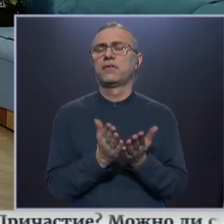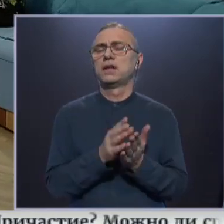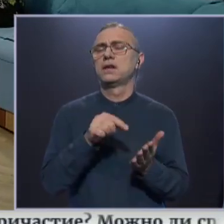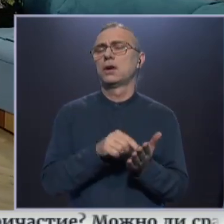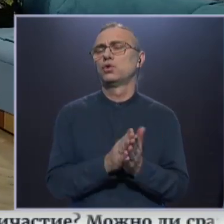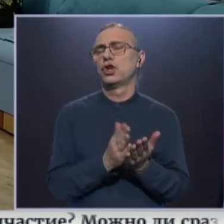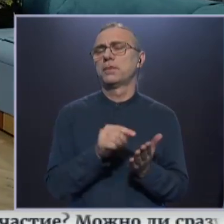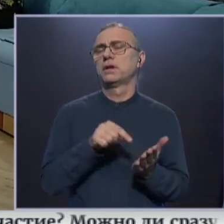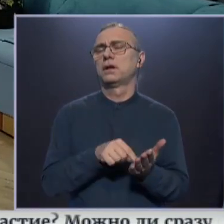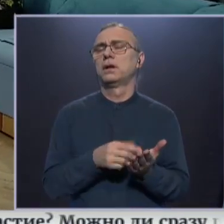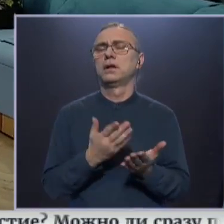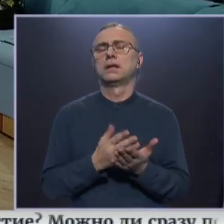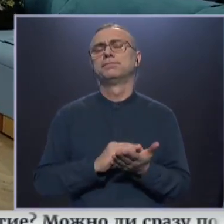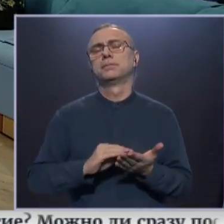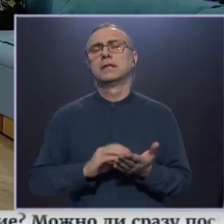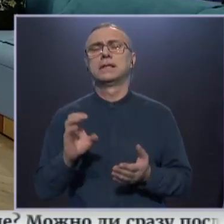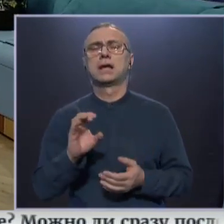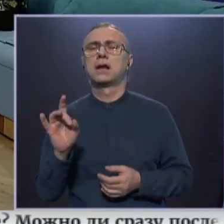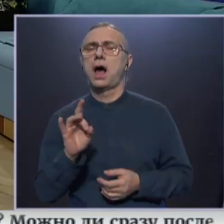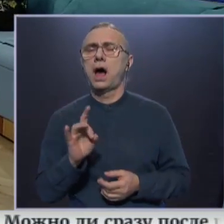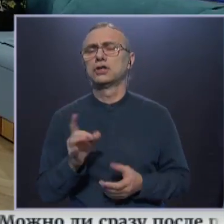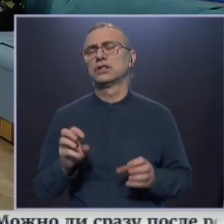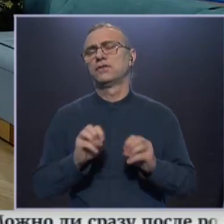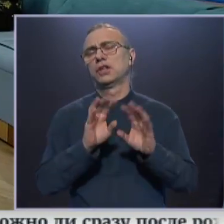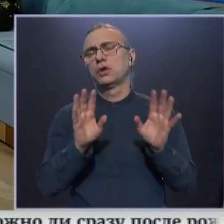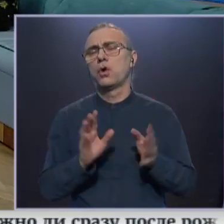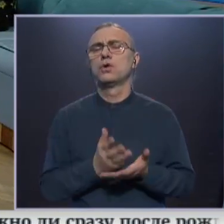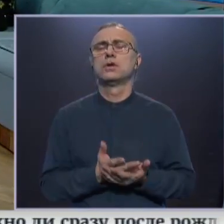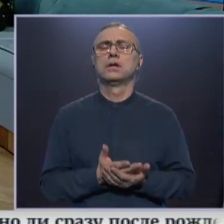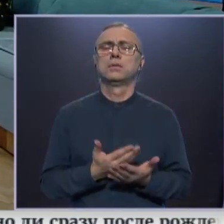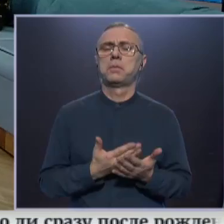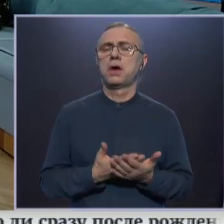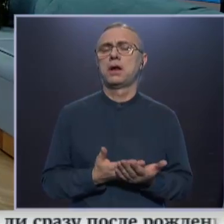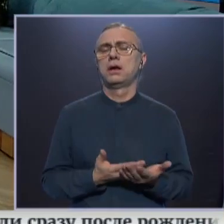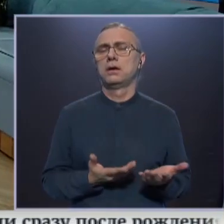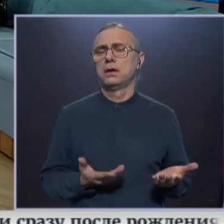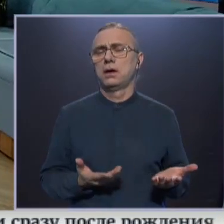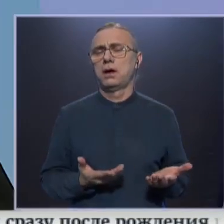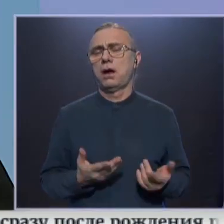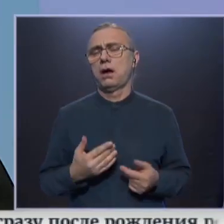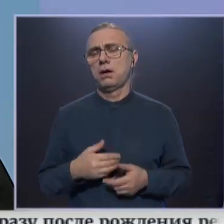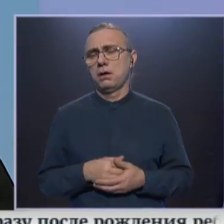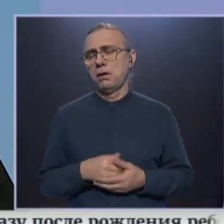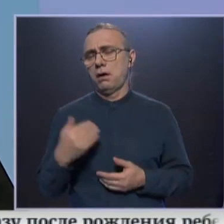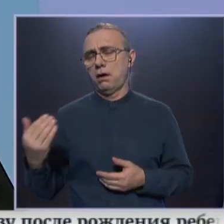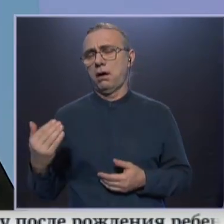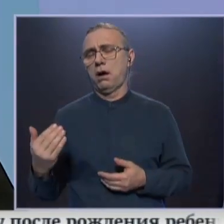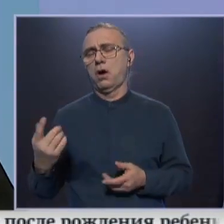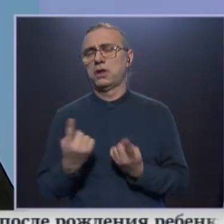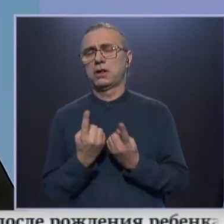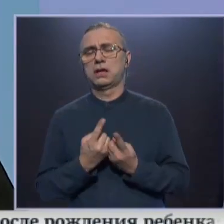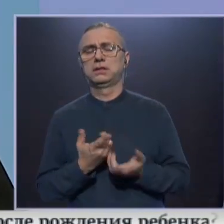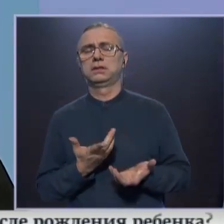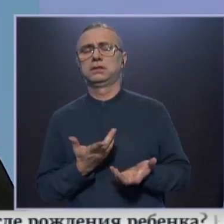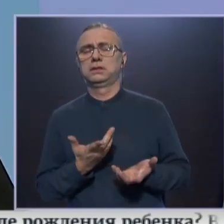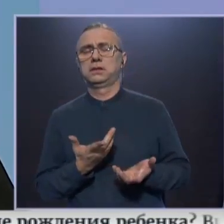прям поддерживаю, если присоединяюсь. Да, не очень понятна связь с Сергием Радонежским, потому что вроде Сергий Радонежский – это тот человек, перед которым